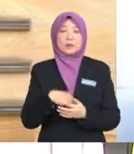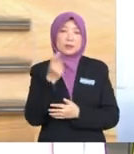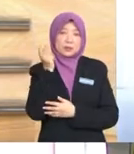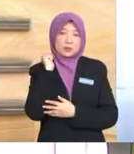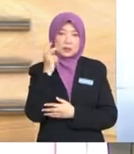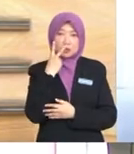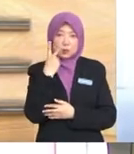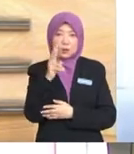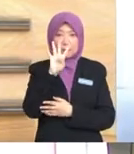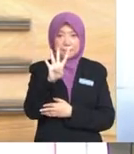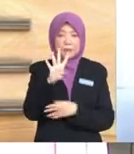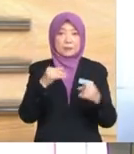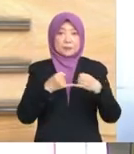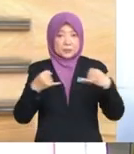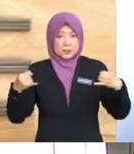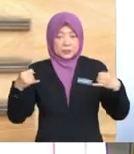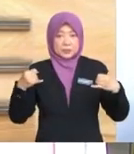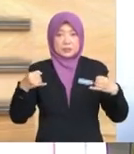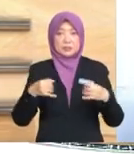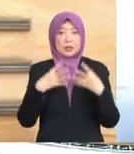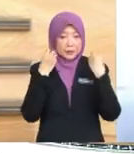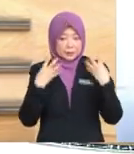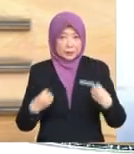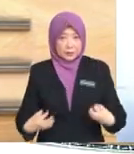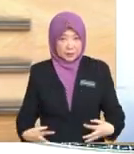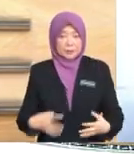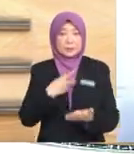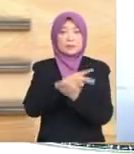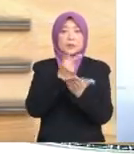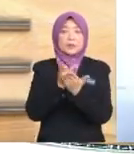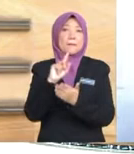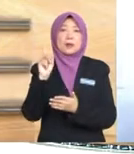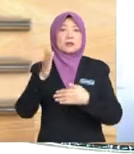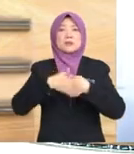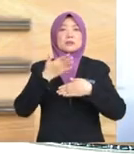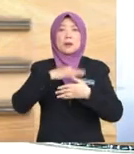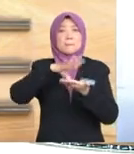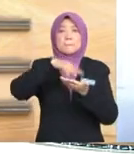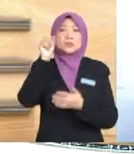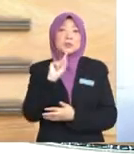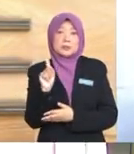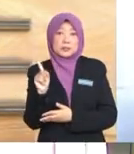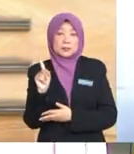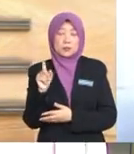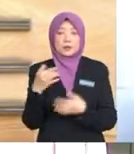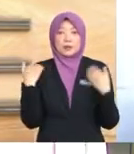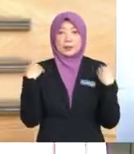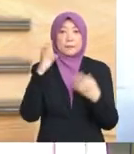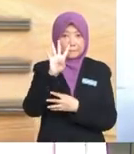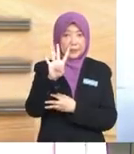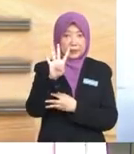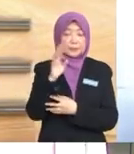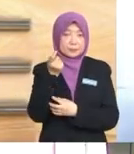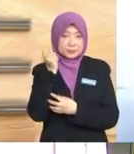jenis hiasan kek. Yang mana yang sebenarnya yang mudah dan menarik untuk adik-adik belajar? Okey, kita ada 4 jenis hiasan kek